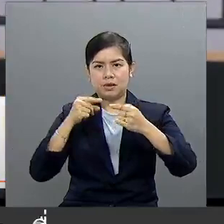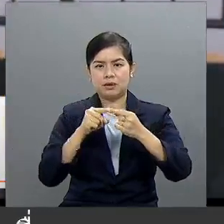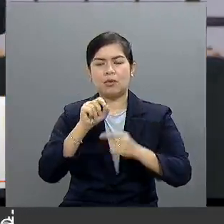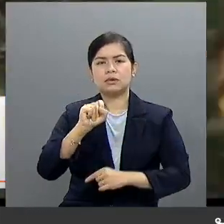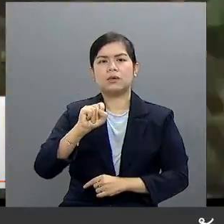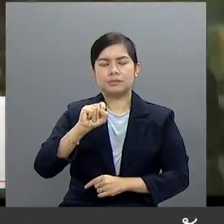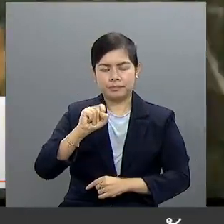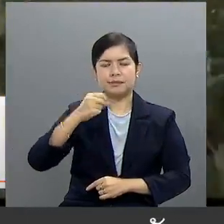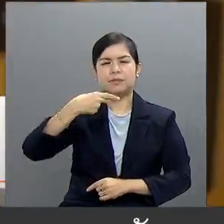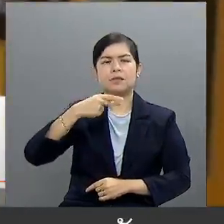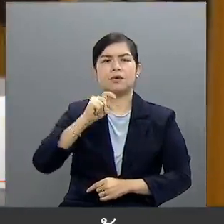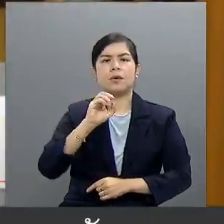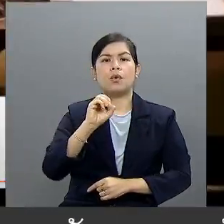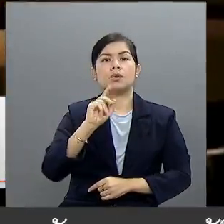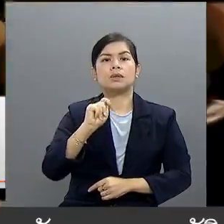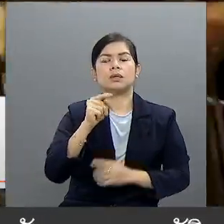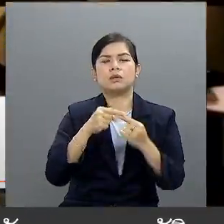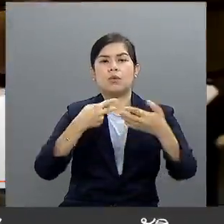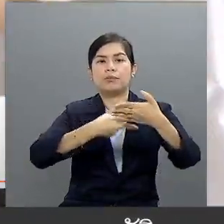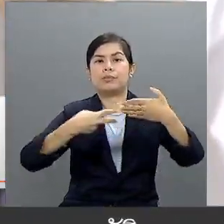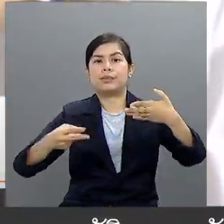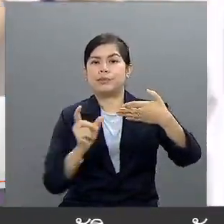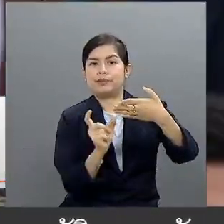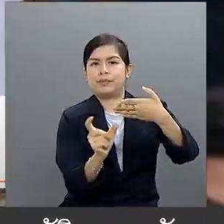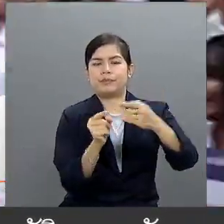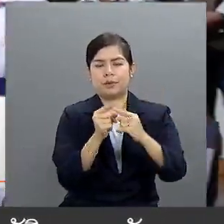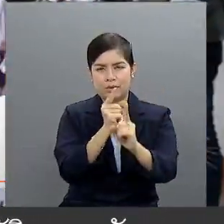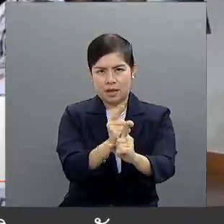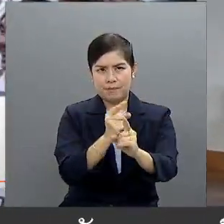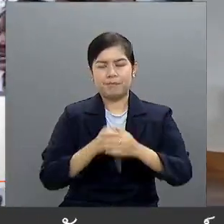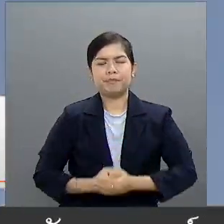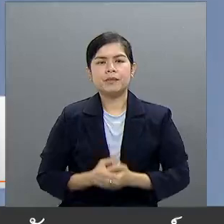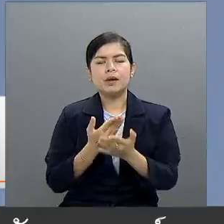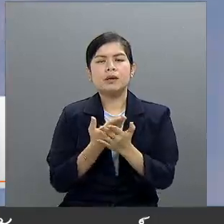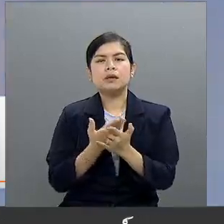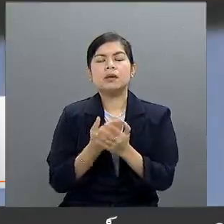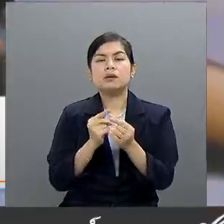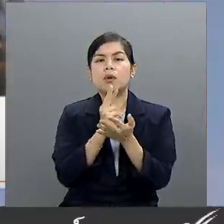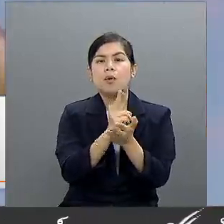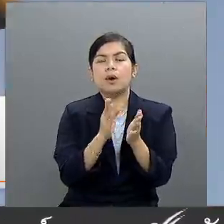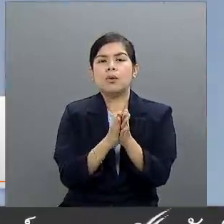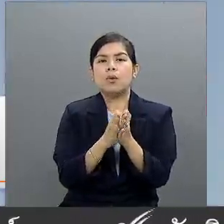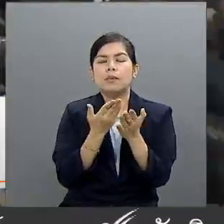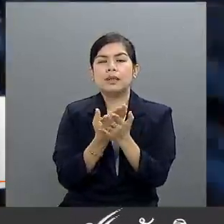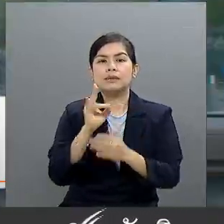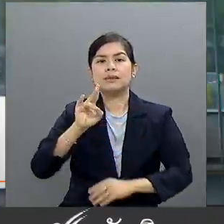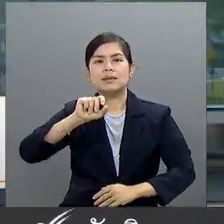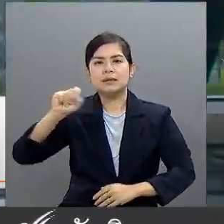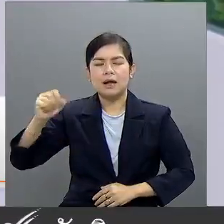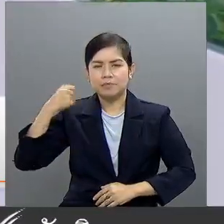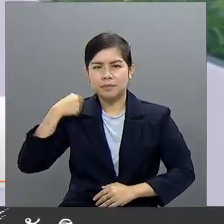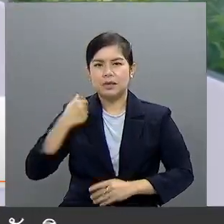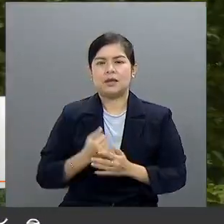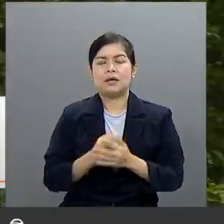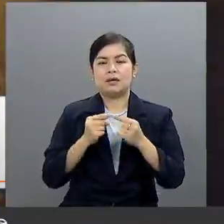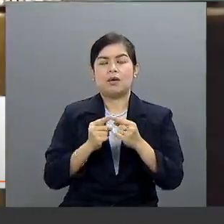2020@gmail.com ที่ขึ้นอยู่หน้าจอนี้นะฮะส่งได้2ช่องทางนะ ใช่ค่ะเงินรางวัลนี่รวมกว่า 700,000 บาทนะคะแล้วก็รางวัลภาพยนตร์สั้นวิทยาศาสตร์ยอดเยี่ยมในประเภทอุ